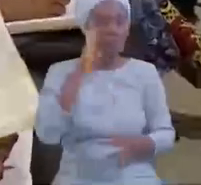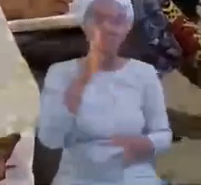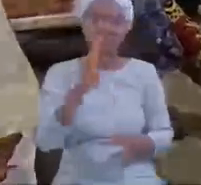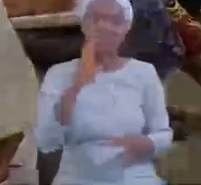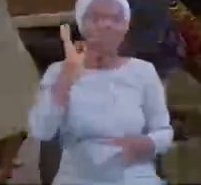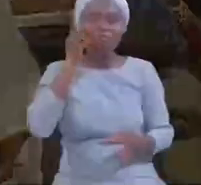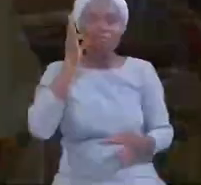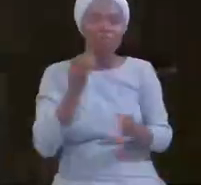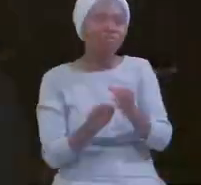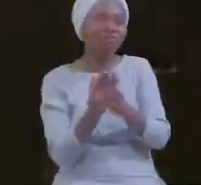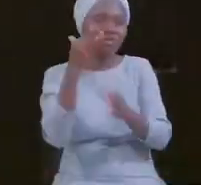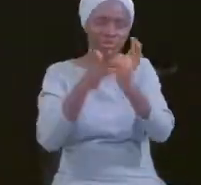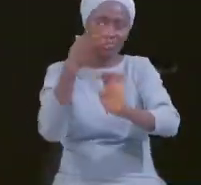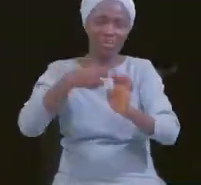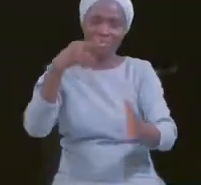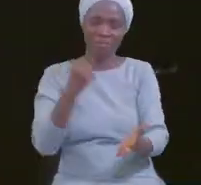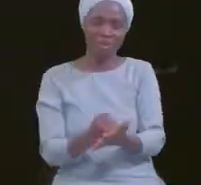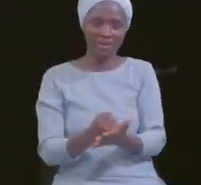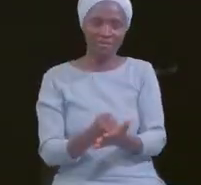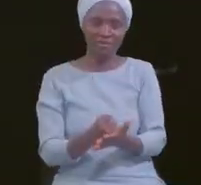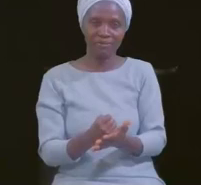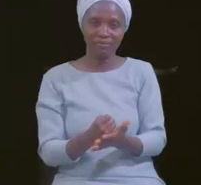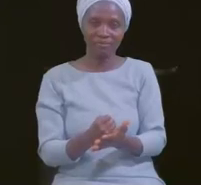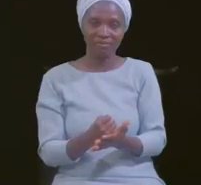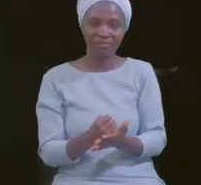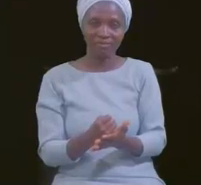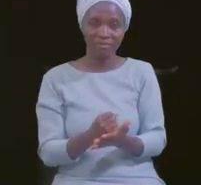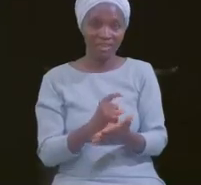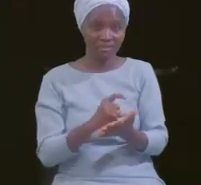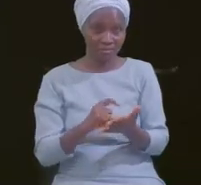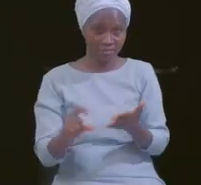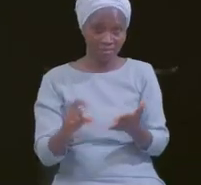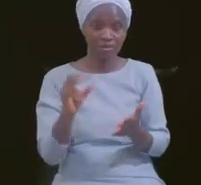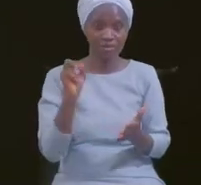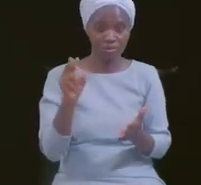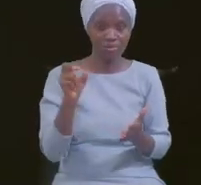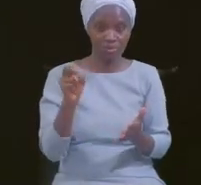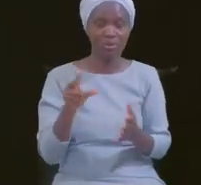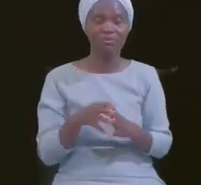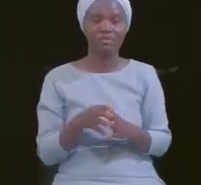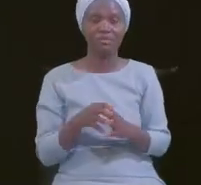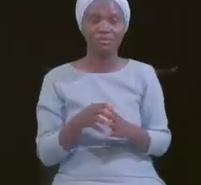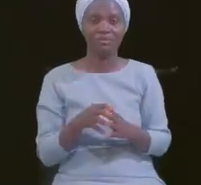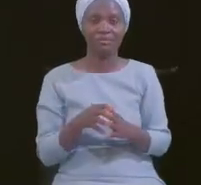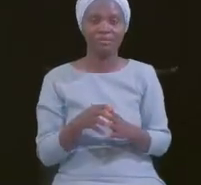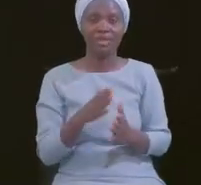votre argent sera sèche, sera sec. La personne portera de fruits au nom de